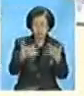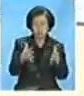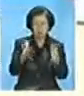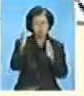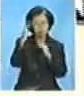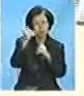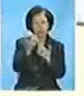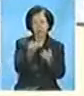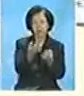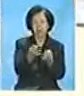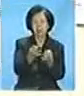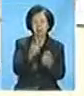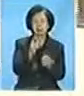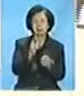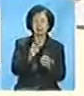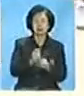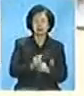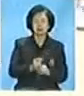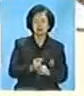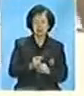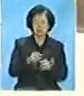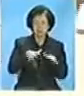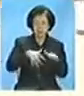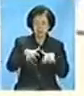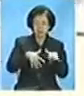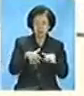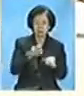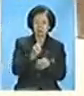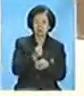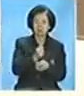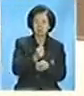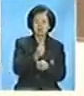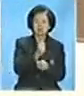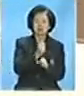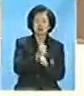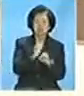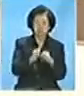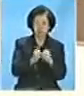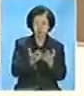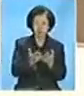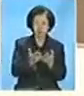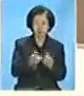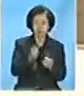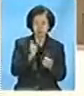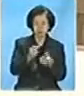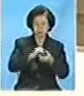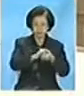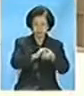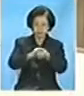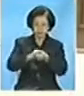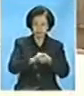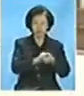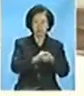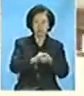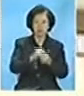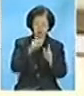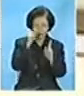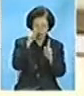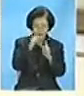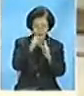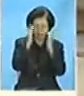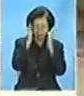ที่พึ่งนะครับของประชาชนทั่วไปได้ดังนั้นเองความสมัครสมานสามัคคีความมุ่งมั่นตั้ง